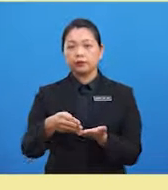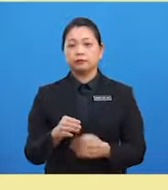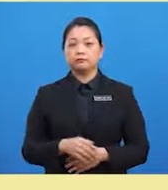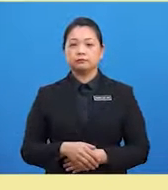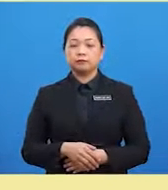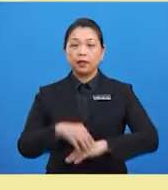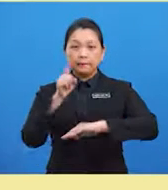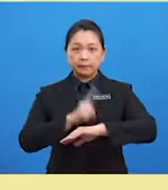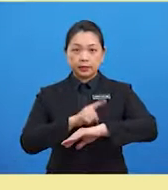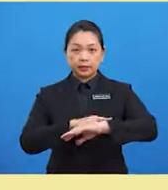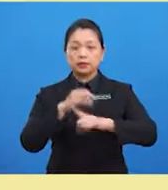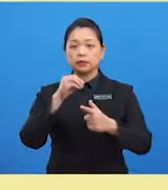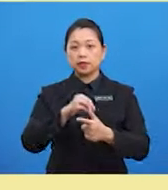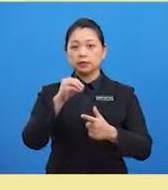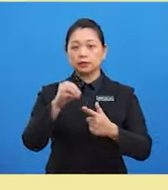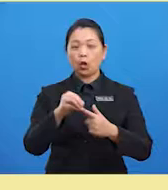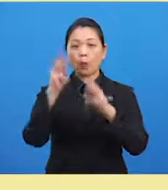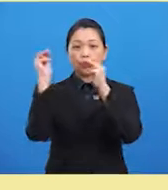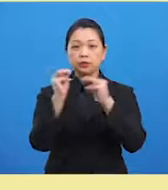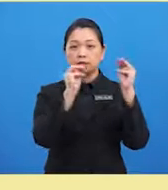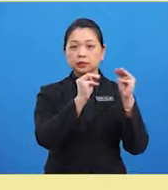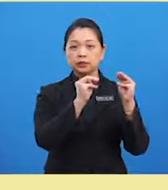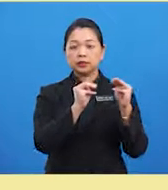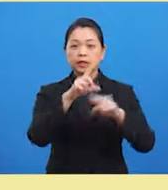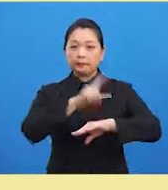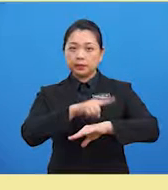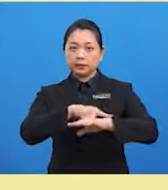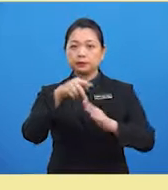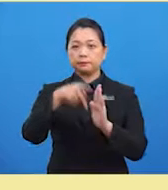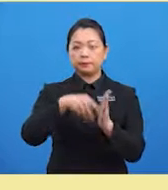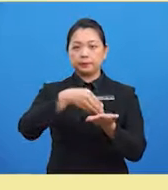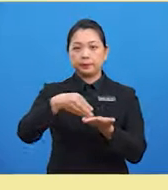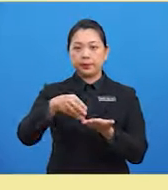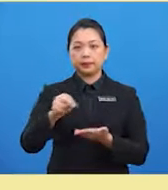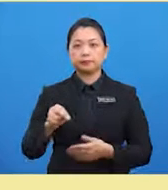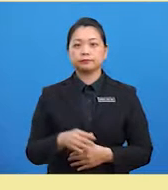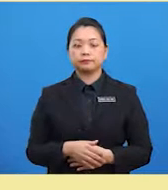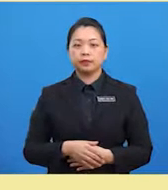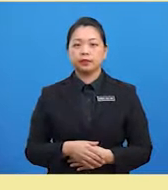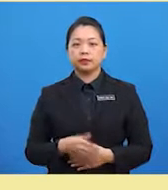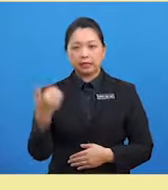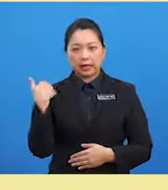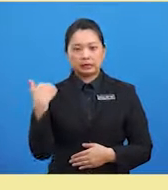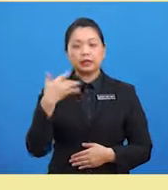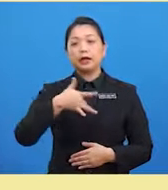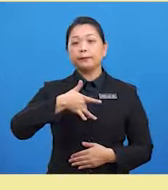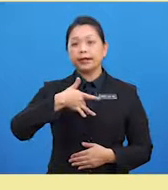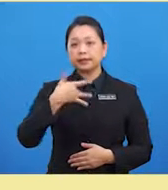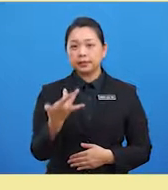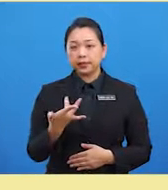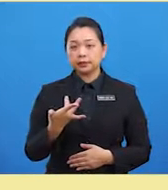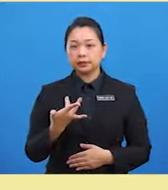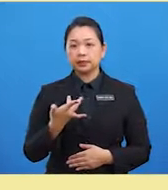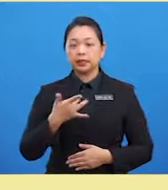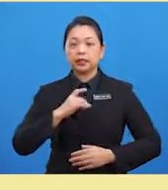Seterusnya, masa atau musim ketika pembelian melibatkan perasaan